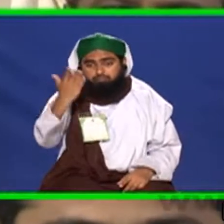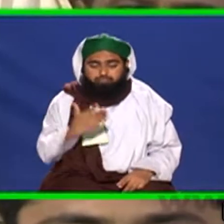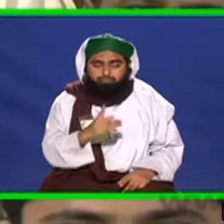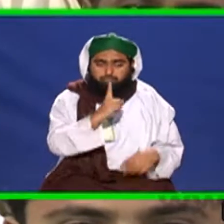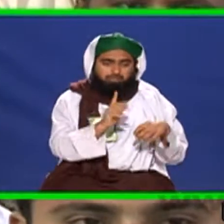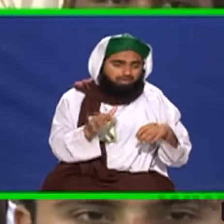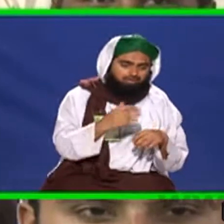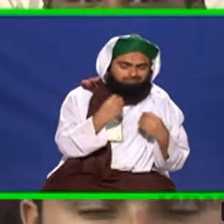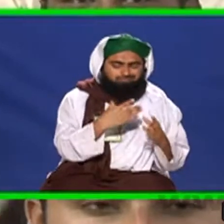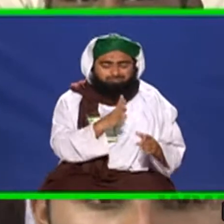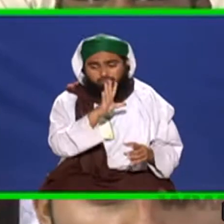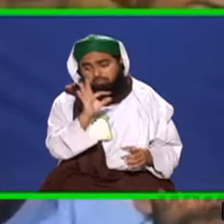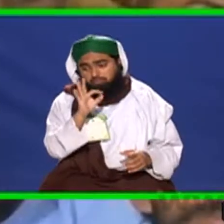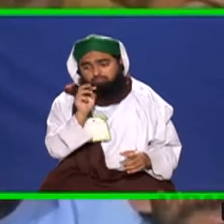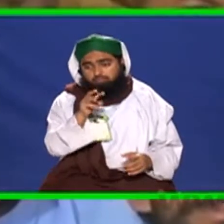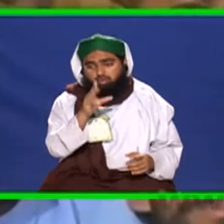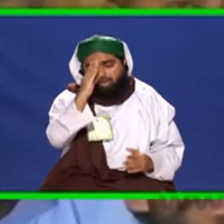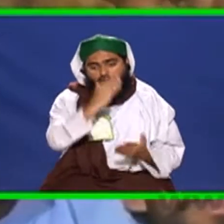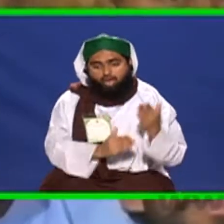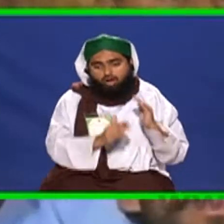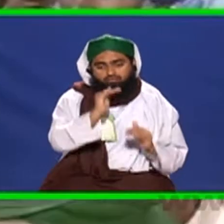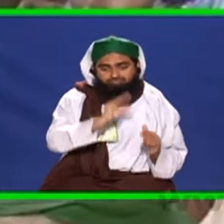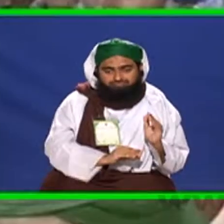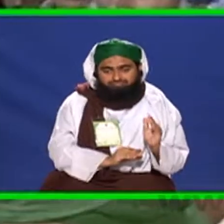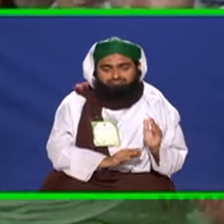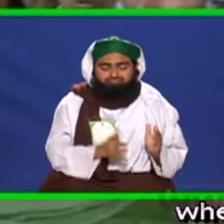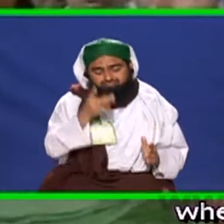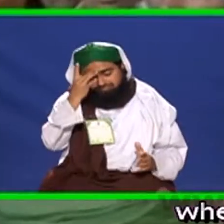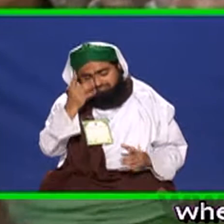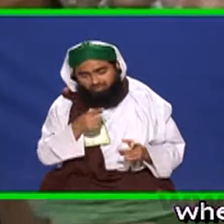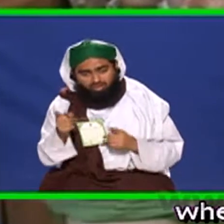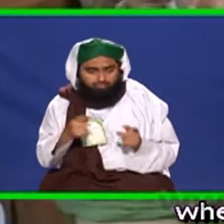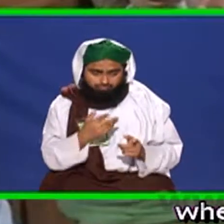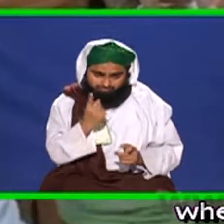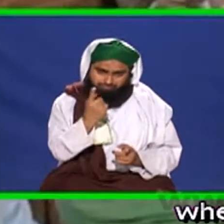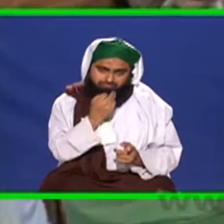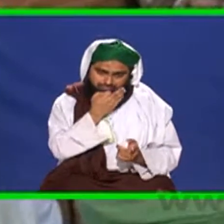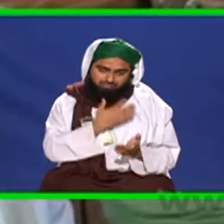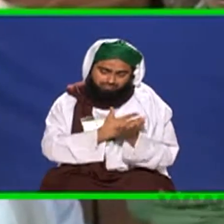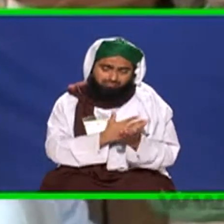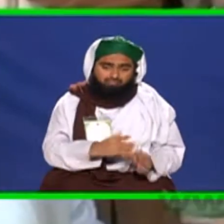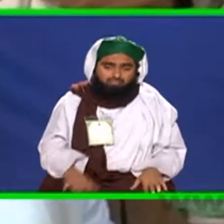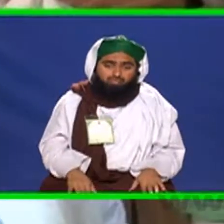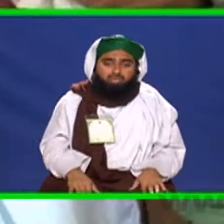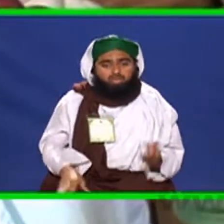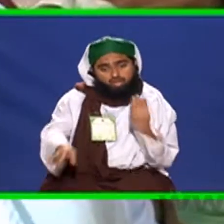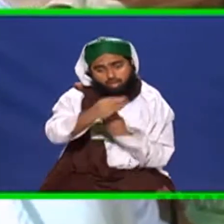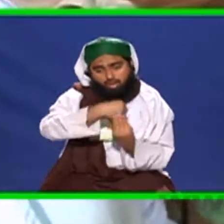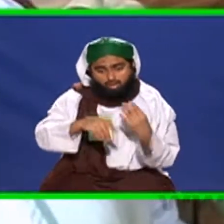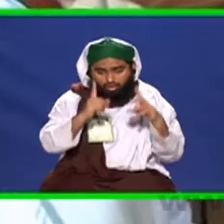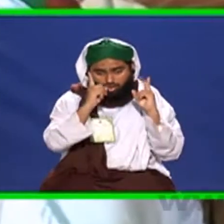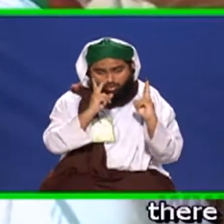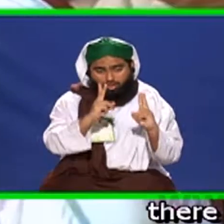مکرمہ میں رہا جائے، مسجد حرام میں رہا جائے، مدینے کون جائے کہ وہاں تو 1 کے 50,000 ہے. پھر کیا کرنا چاہیے؟ دیکھیں